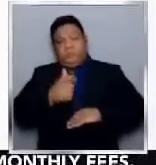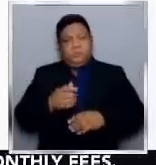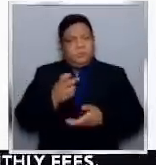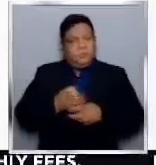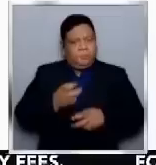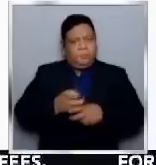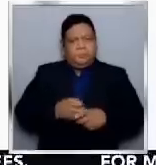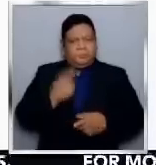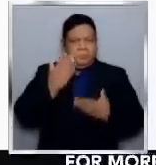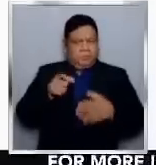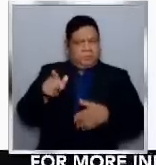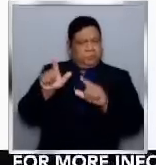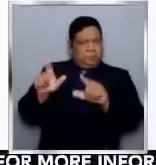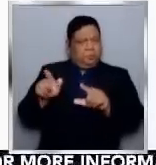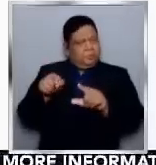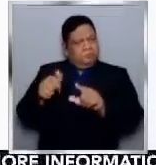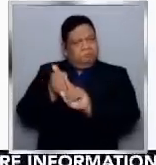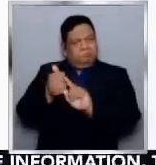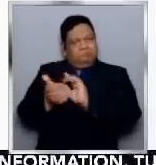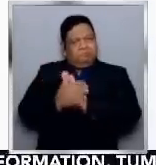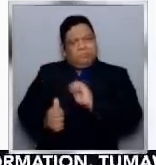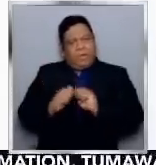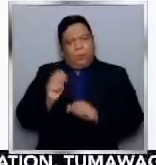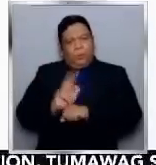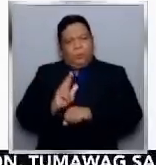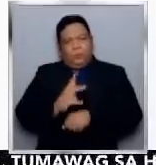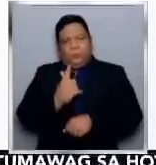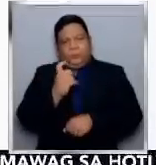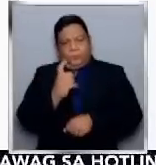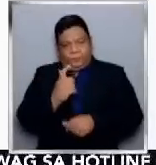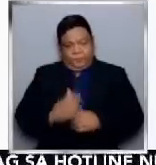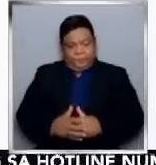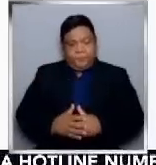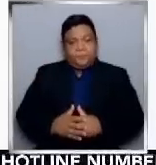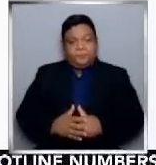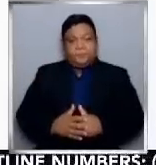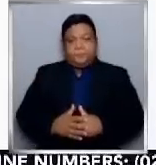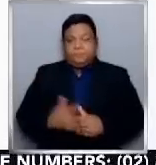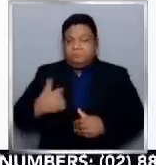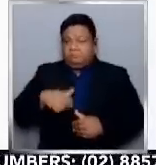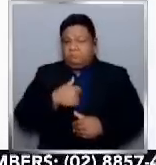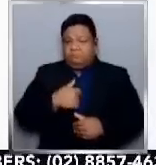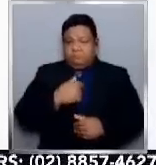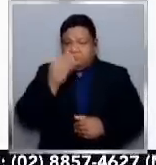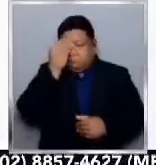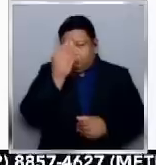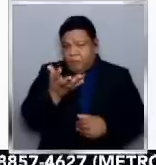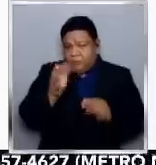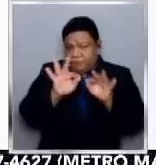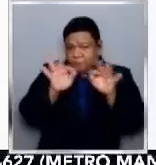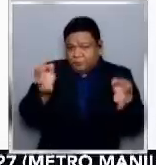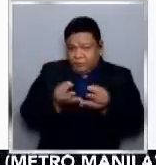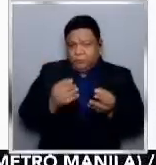meron siyang skill mismo sa firearm na ginamit niya. We are assuring the family that they will exhaust